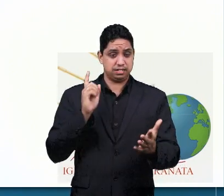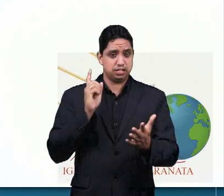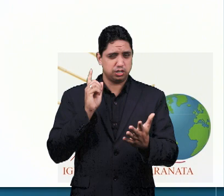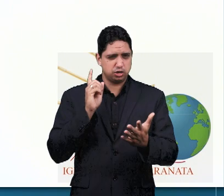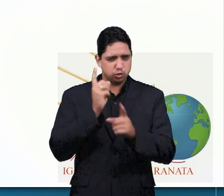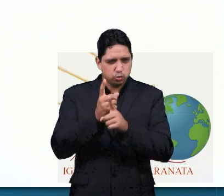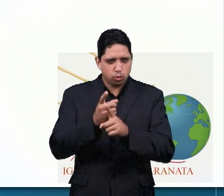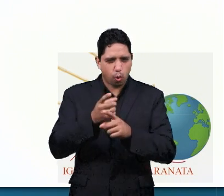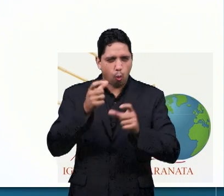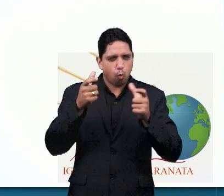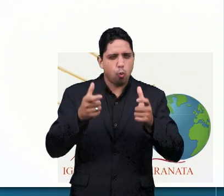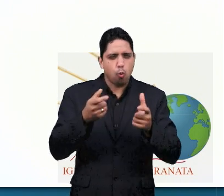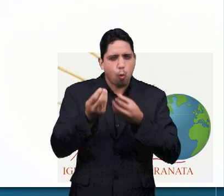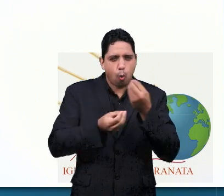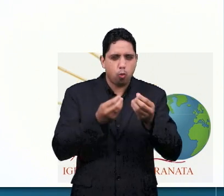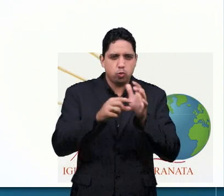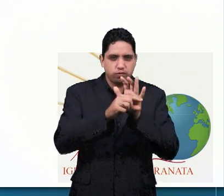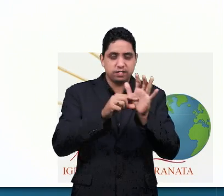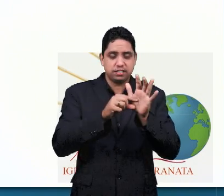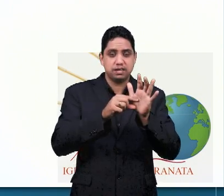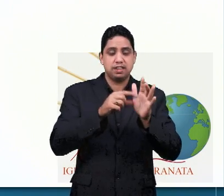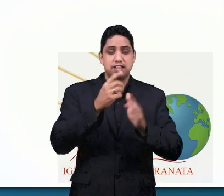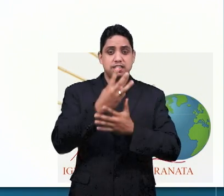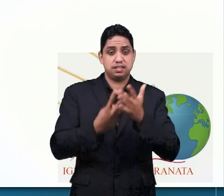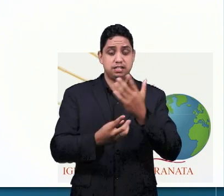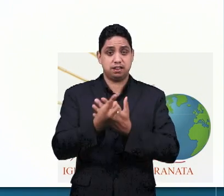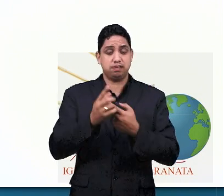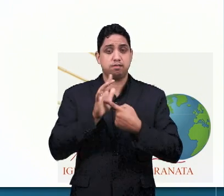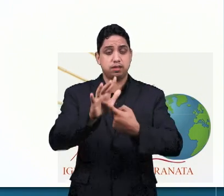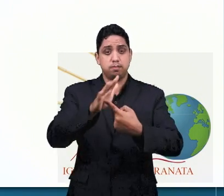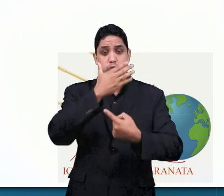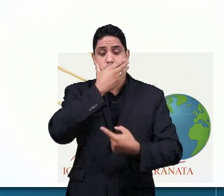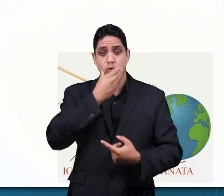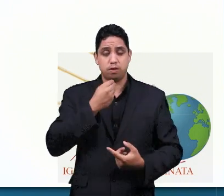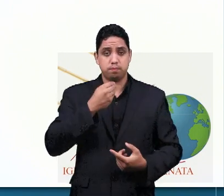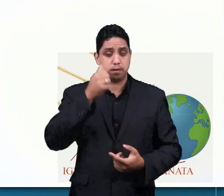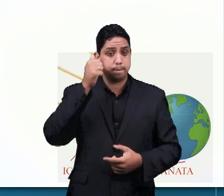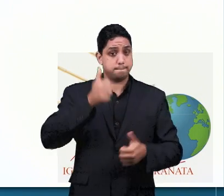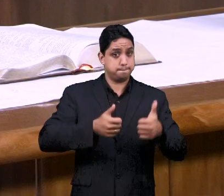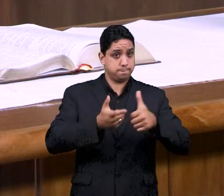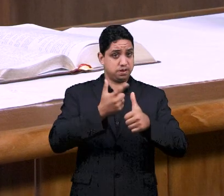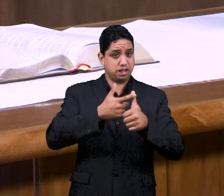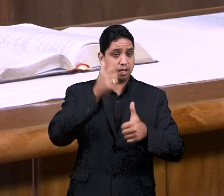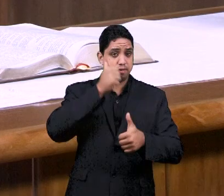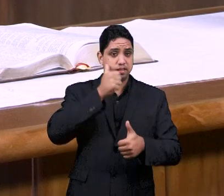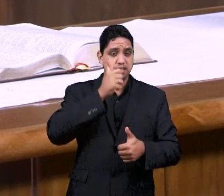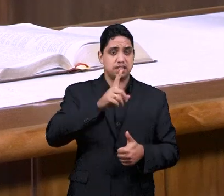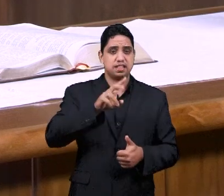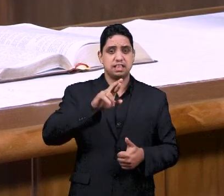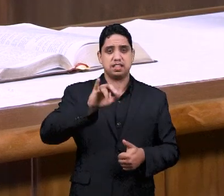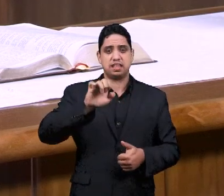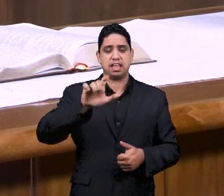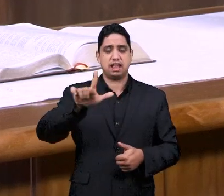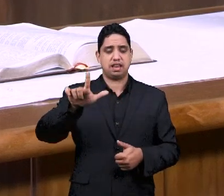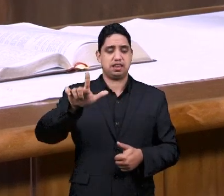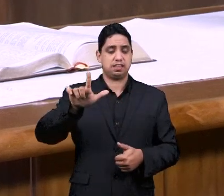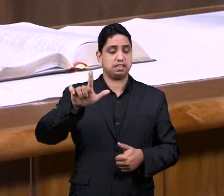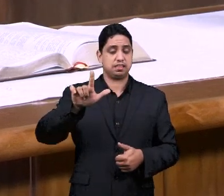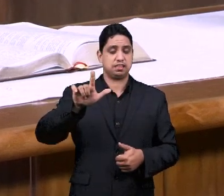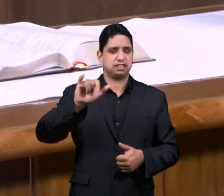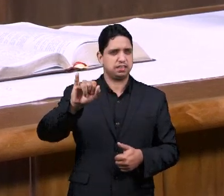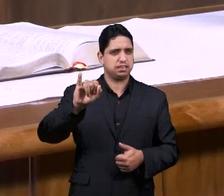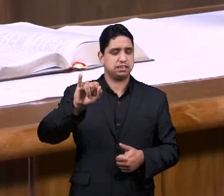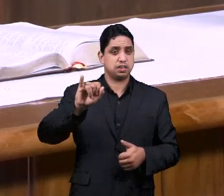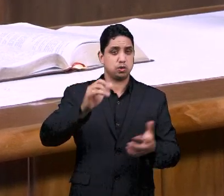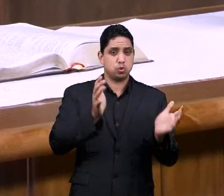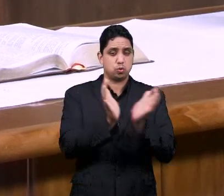de la Trinité, elle va être faite ici par nos frères. Tout d'abord, la sœur Adrienne, elle fait partie du